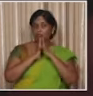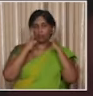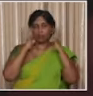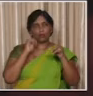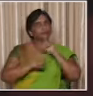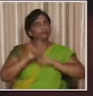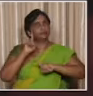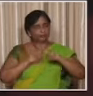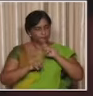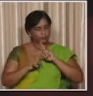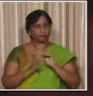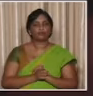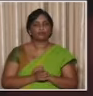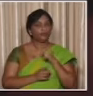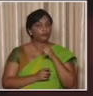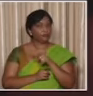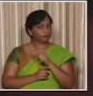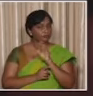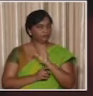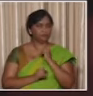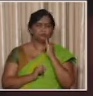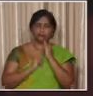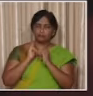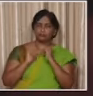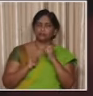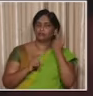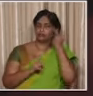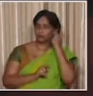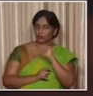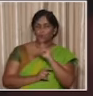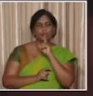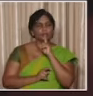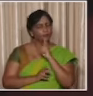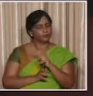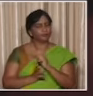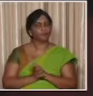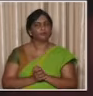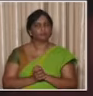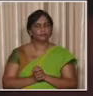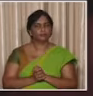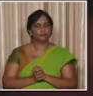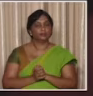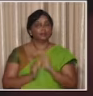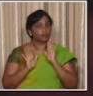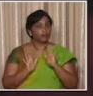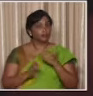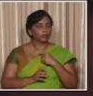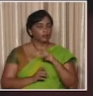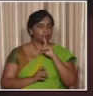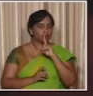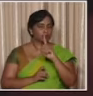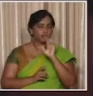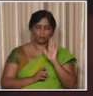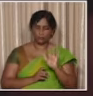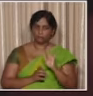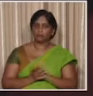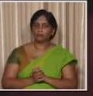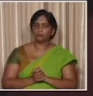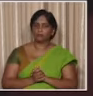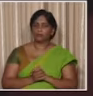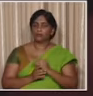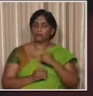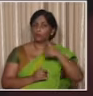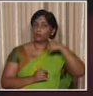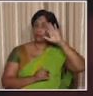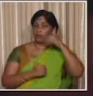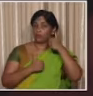කළා. ඒකෙදි චෝදනා මුකෙන් සමහර අය කතා කළා. හැබැයි අපි කියන්නට ඕනේ